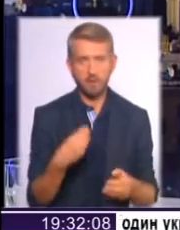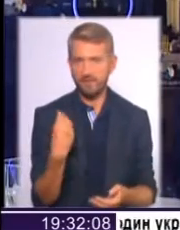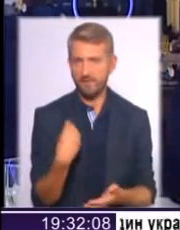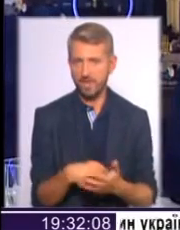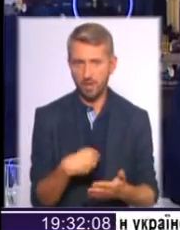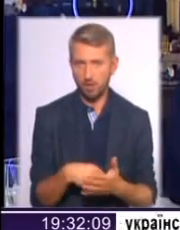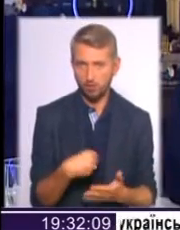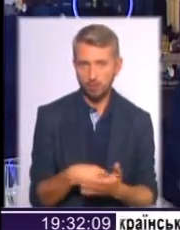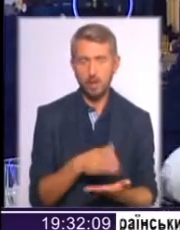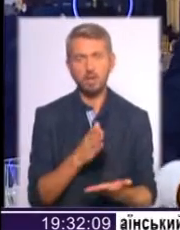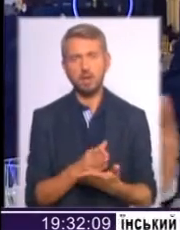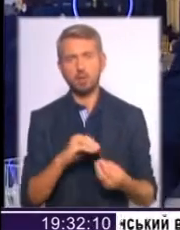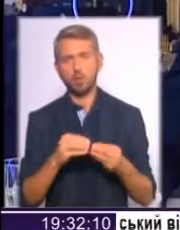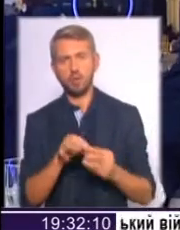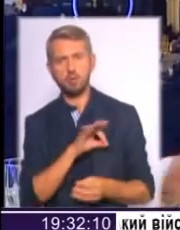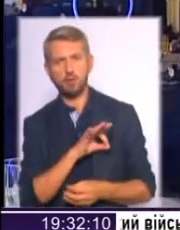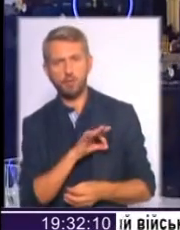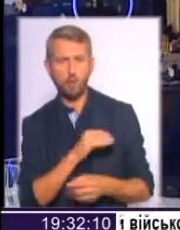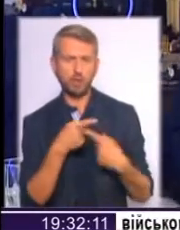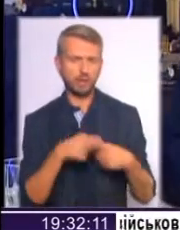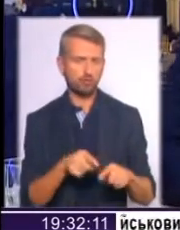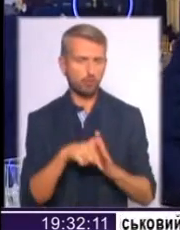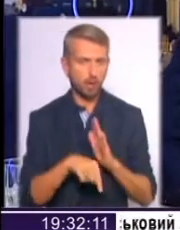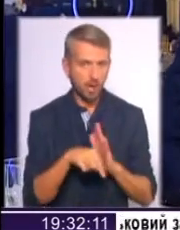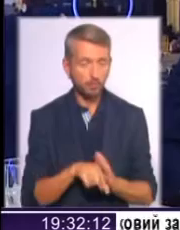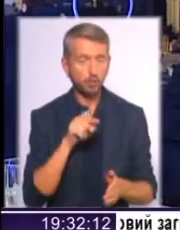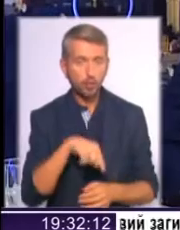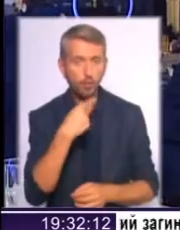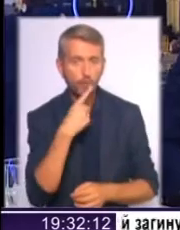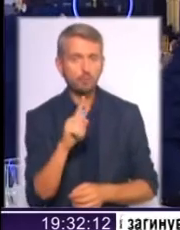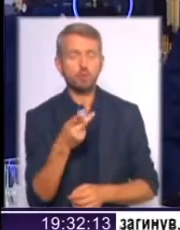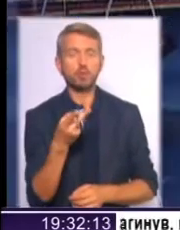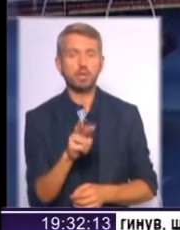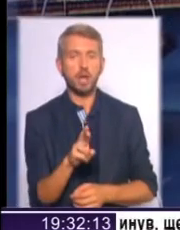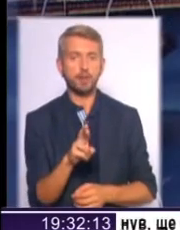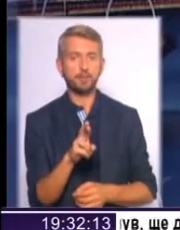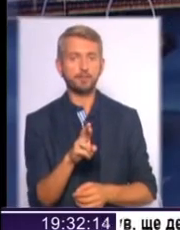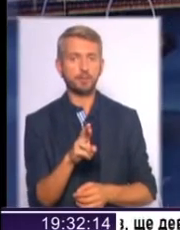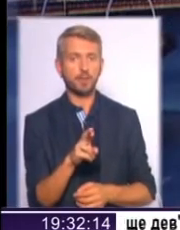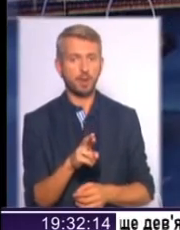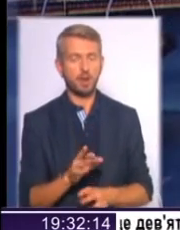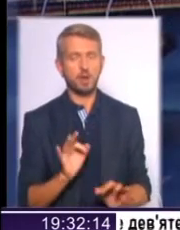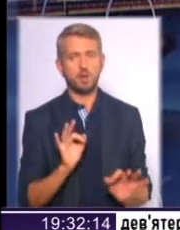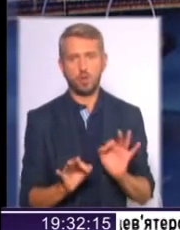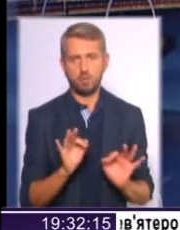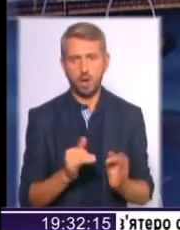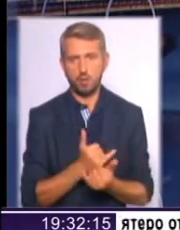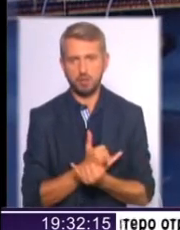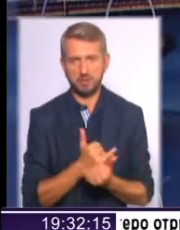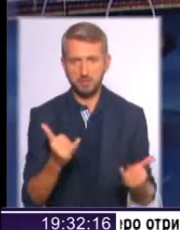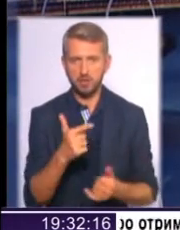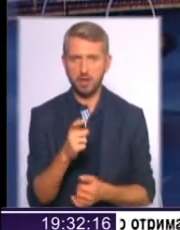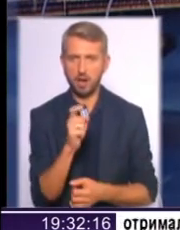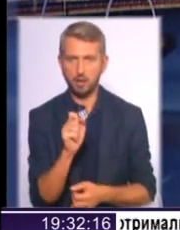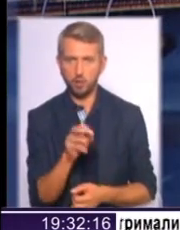характеру, є проблеми правового характеру, технічного і так далі. Угу. Тут ми говоримо про те, що для сталого забезпечення газом,